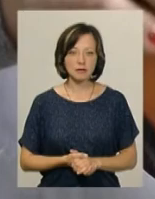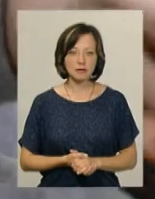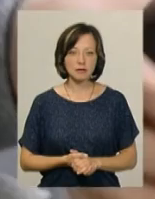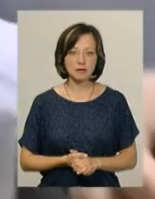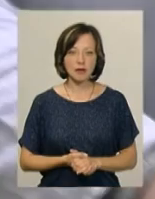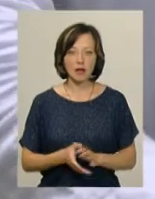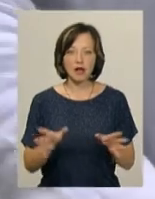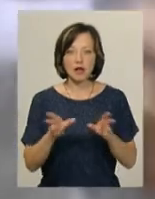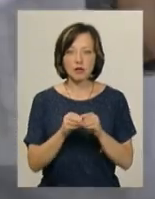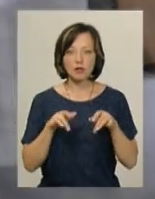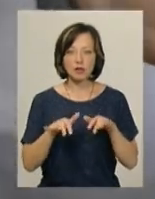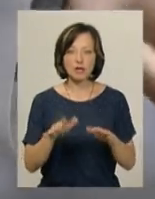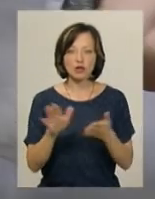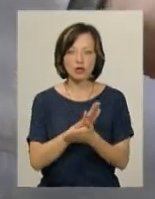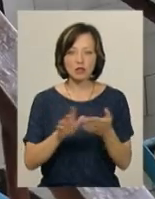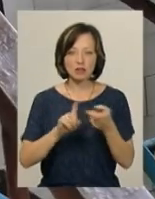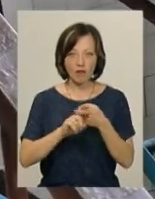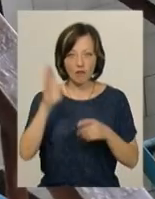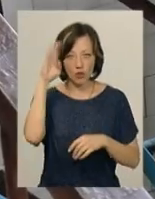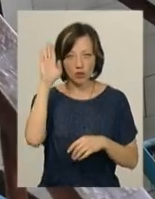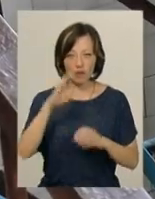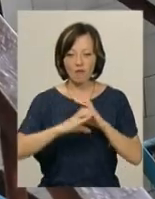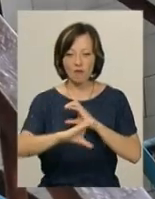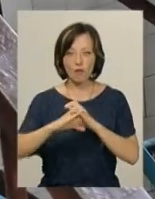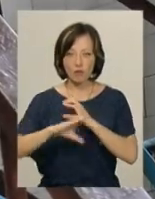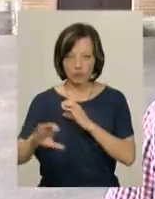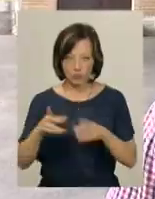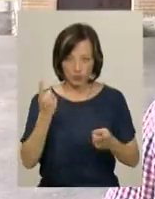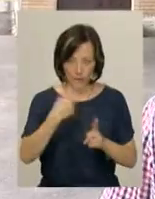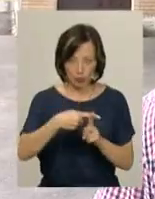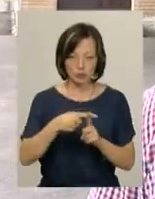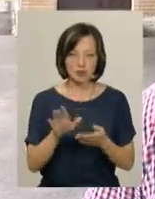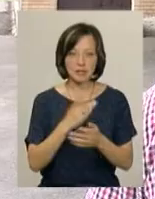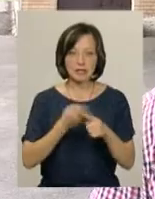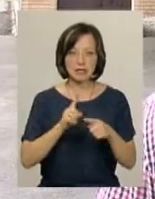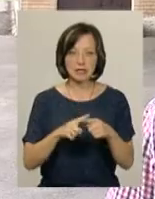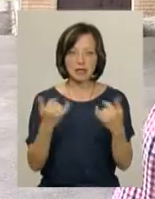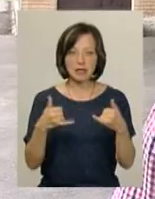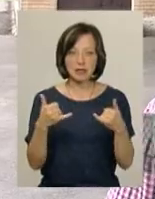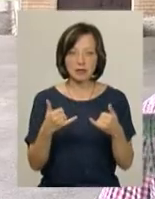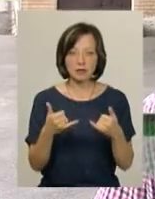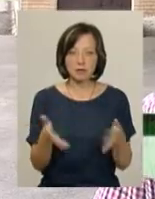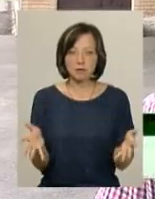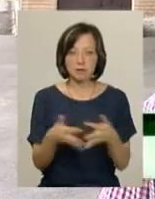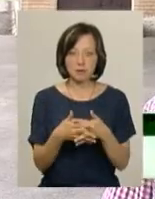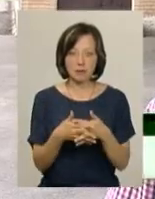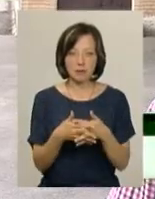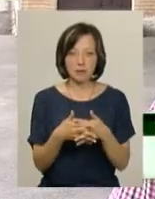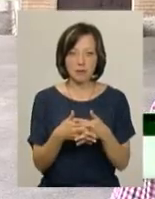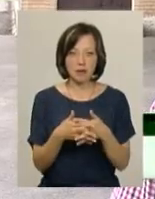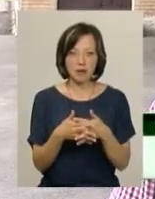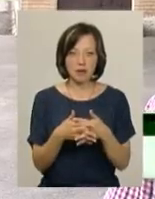Разом із процесом знезараження води відбувається промивка водопровідних труб. Ця речовина вступає в контакт з плівкою,